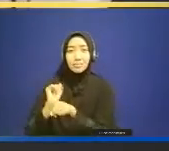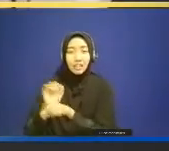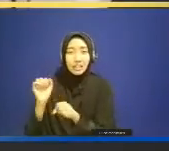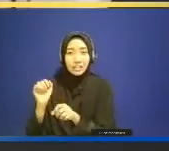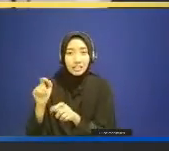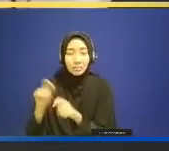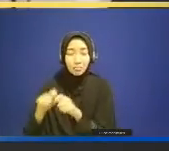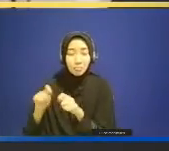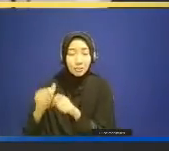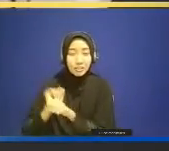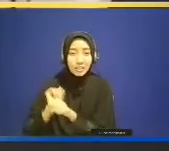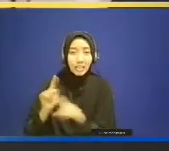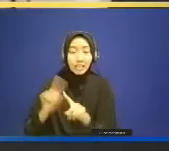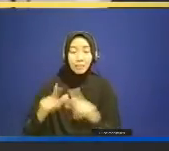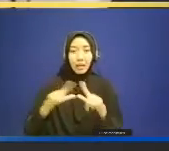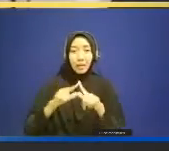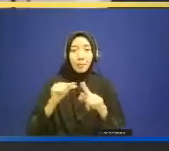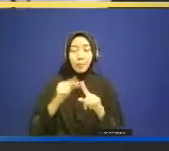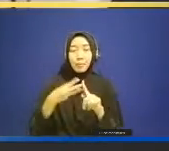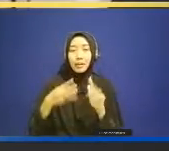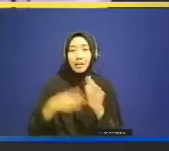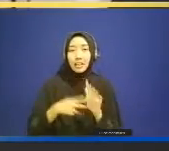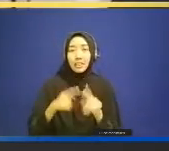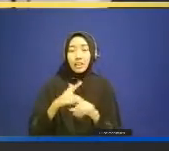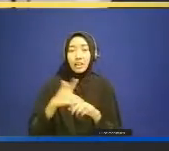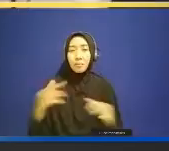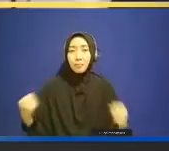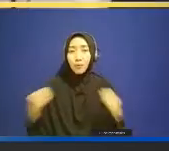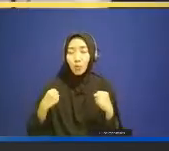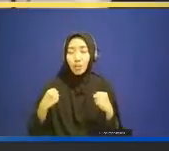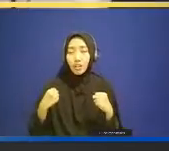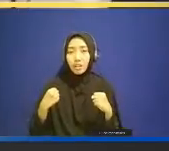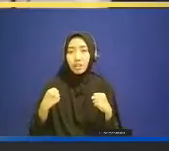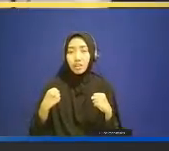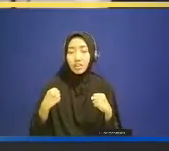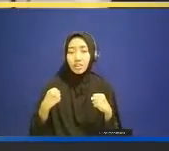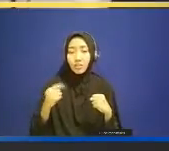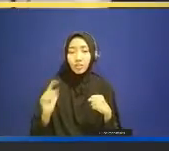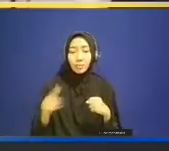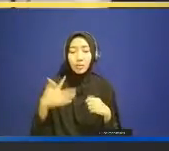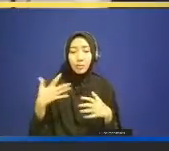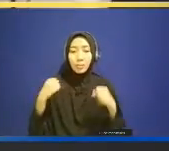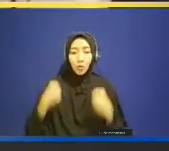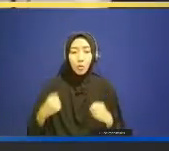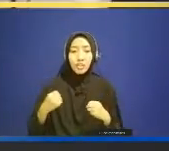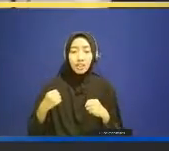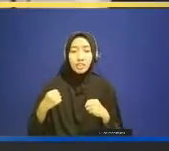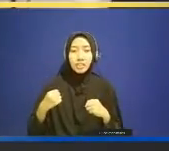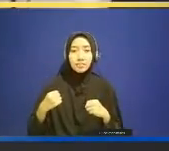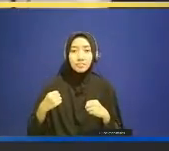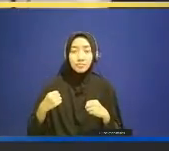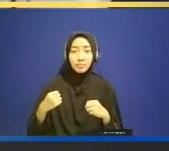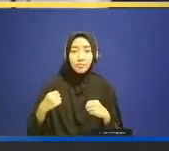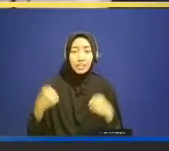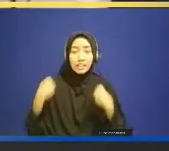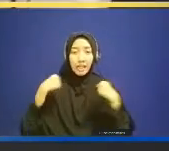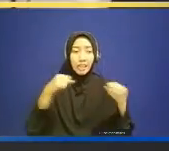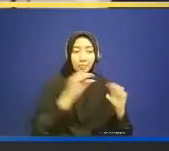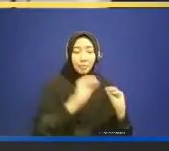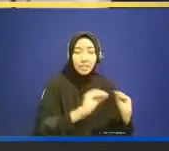disisi APBN kita tetep akan memperkuat tripodnya terutama memperkuat kesehatan tubuh